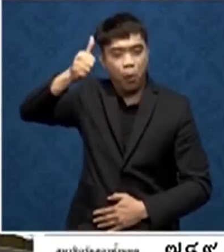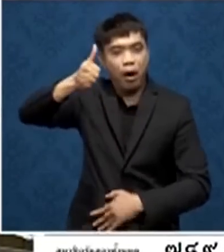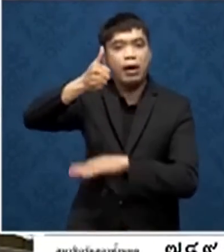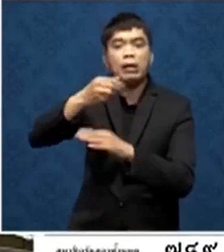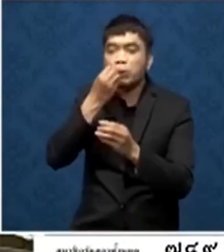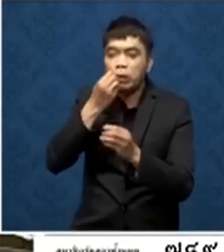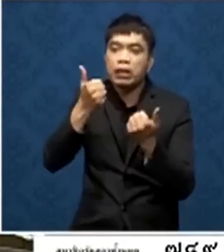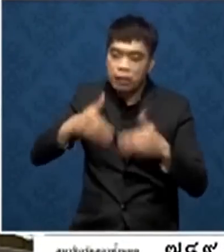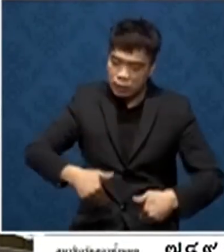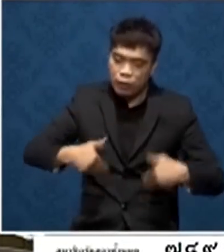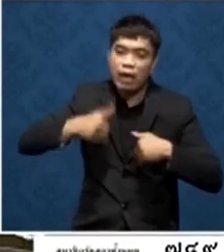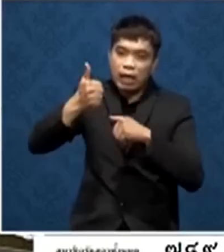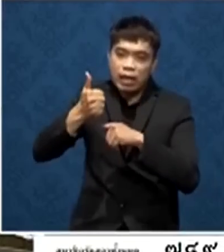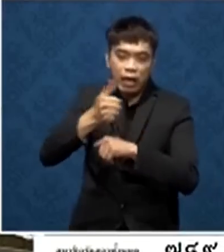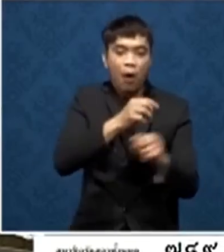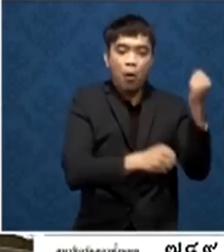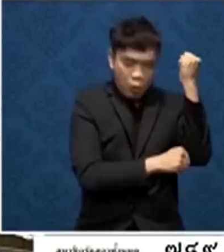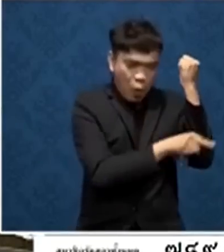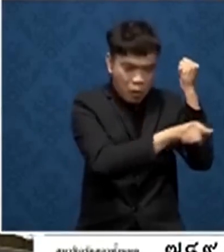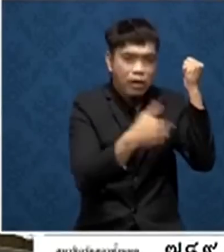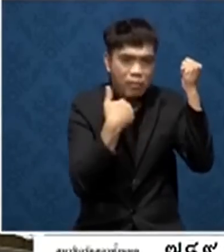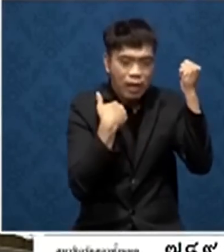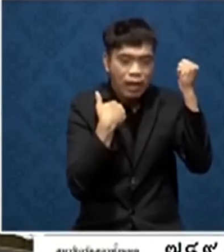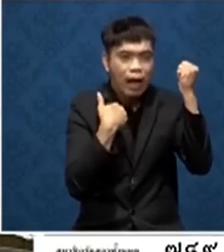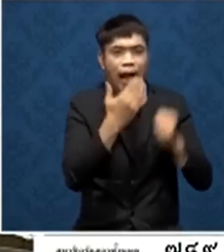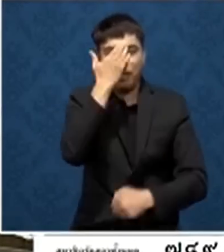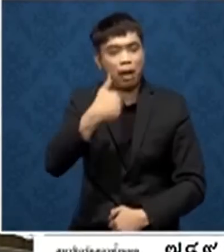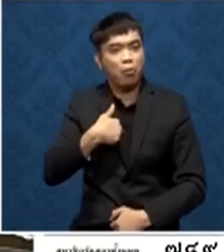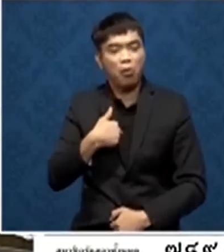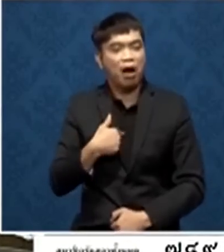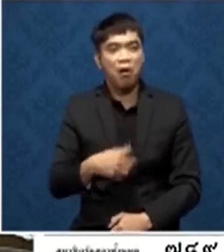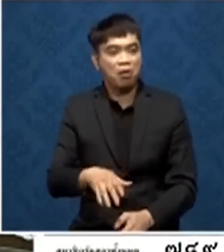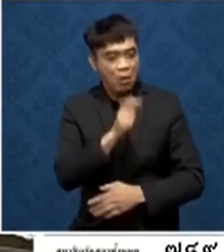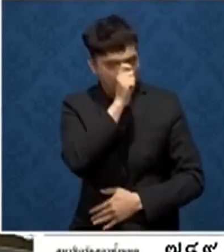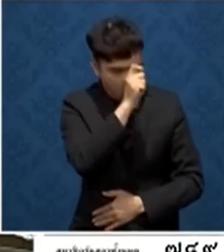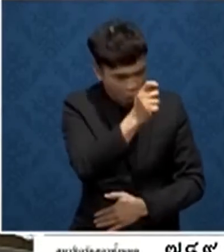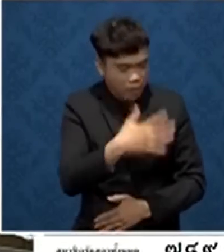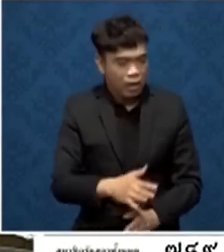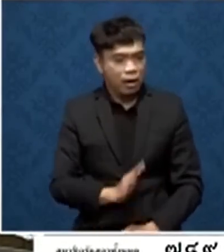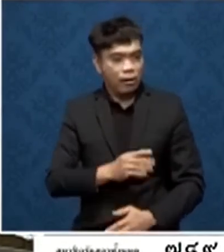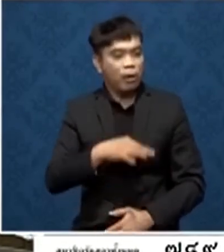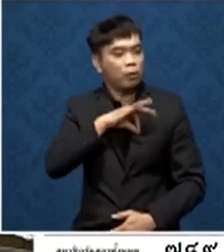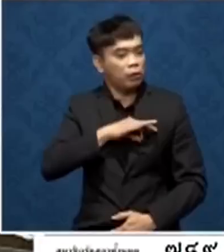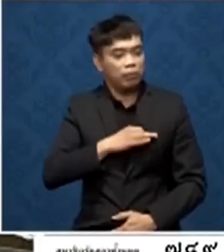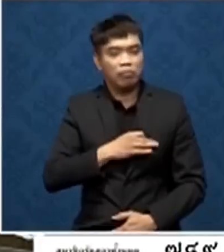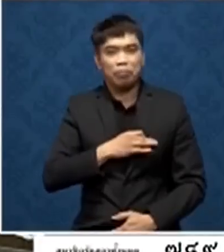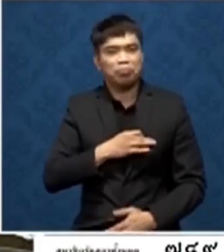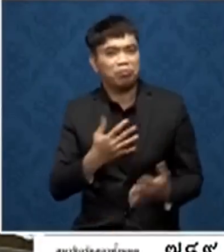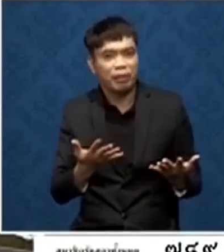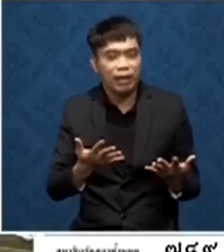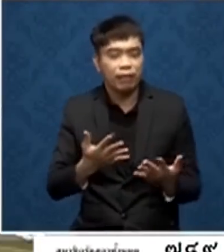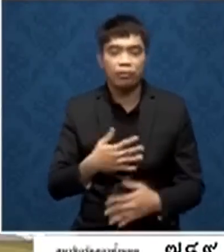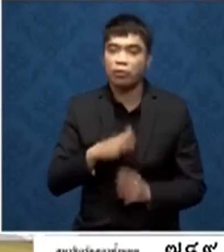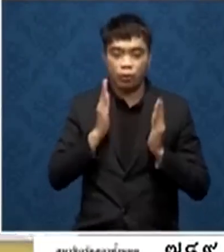คนไทยแท้ๆเป็นล้านคนแล้วถ้าผมไม่สำนึกไม่รู้กตัญญูต่อแผ่นดินนี้ผมก็ไม่สมควรเป็นคน